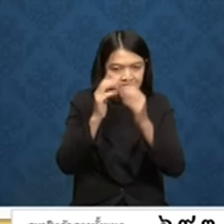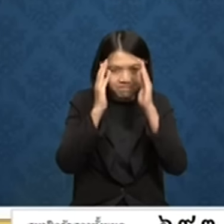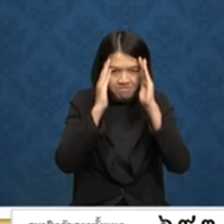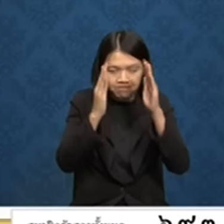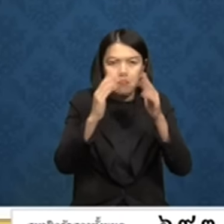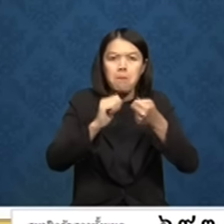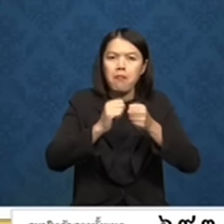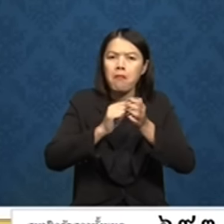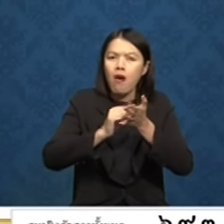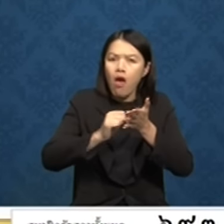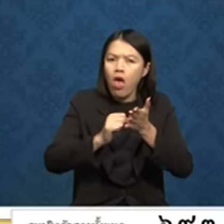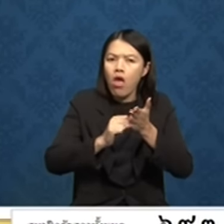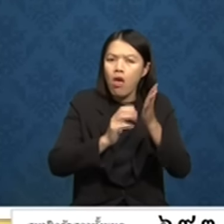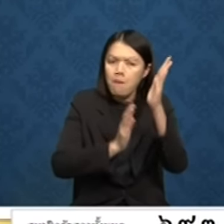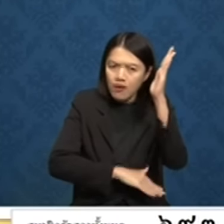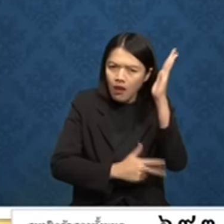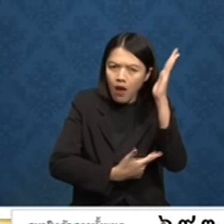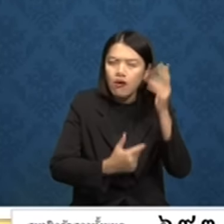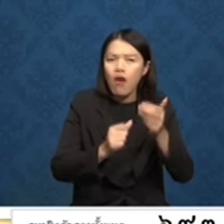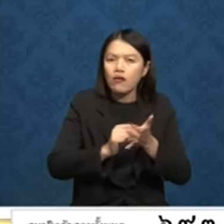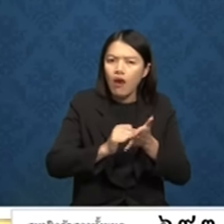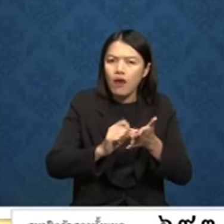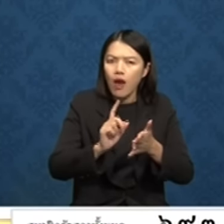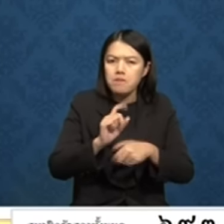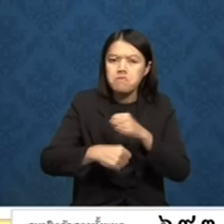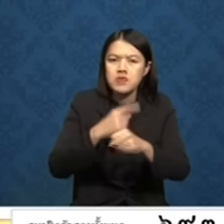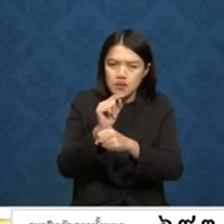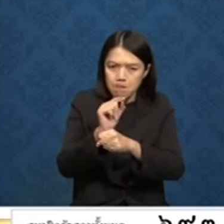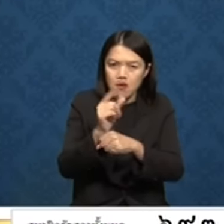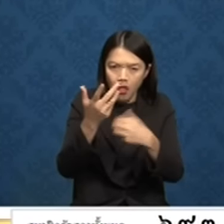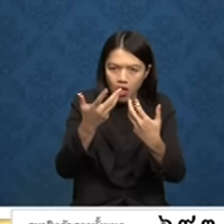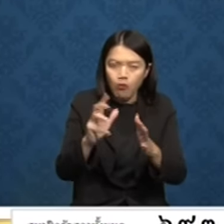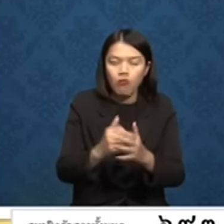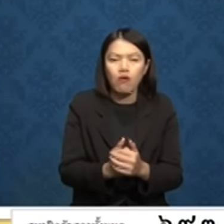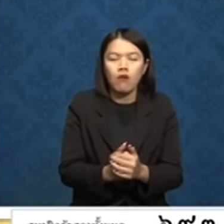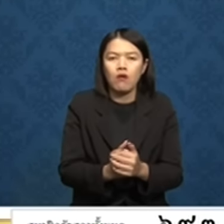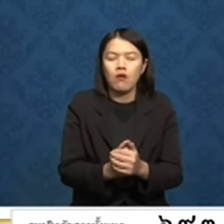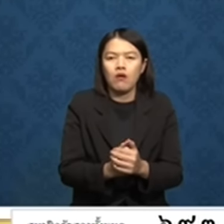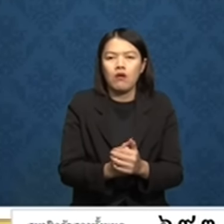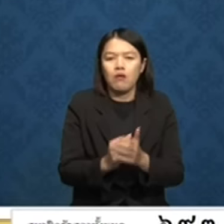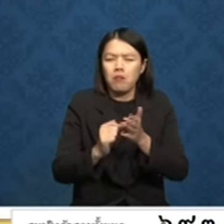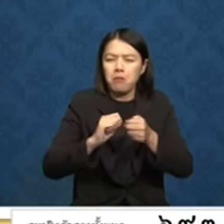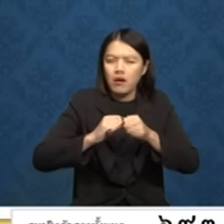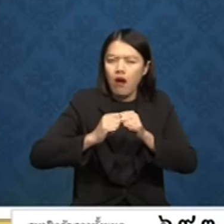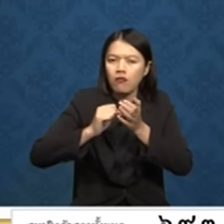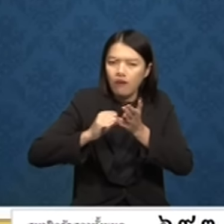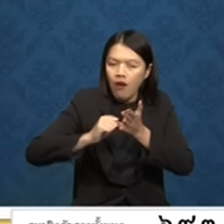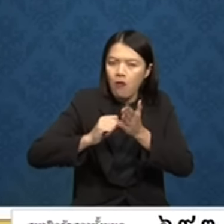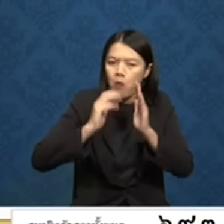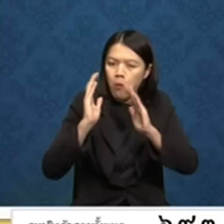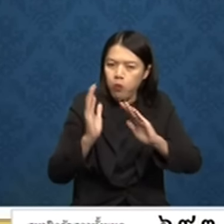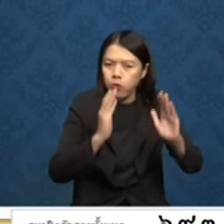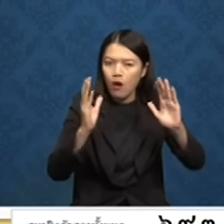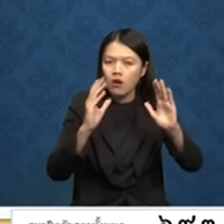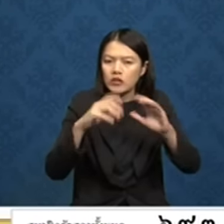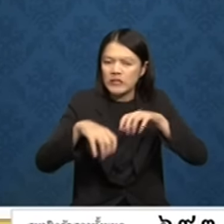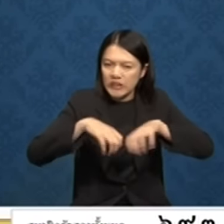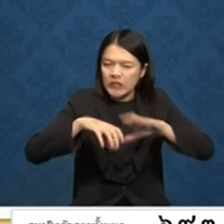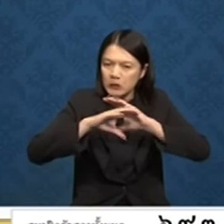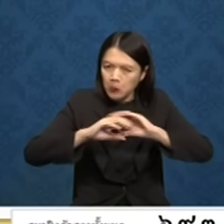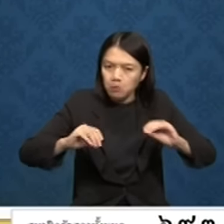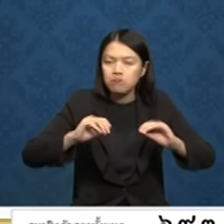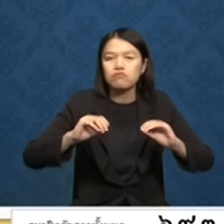ก้ปัญหาจังหวัดชายแดนภาคใต้ได้เสียทีผ่านมาแล้ว20ปีจะต้องพลิกแกนการแก้ปัญหาให้กระบวนการสันติภาพเป็นแนวทางการเมืองห